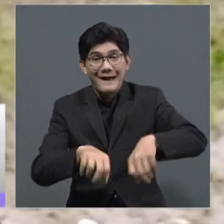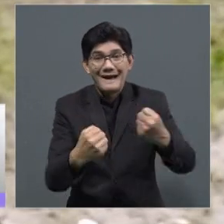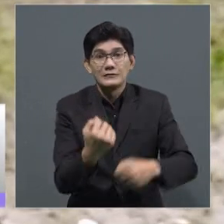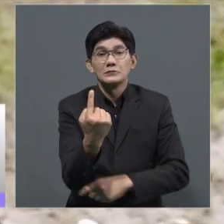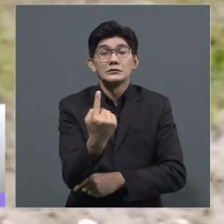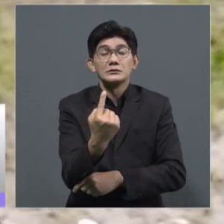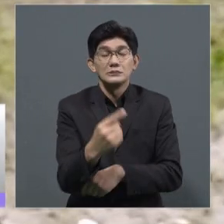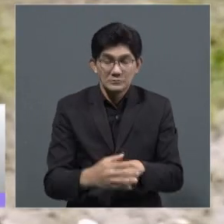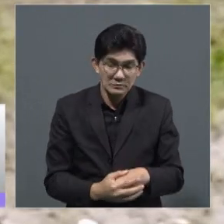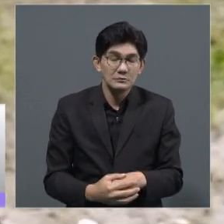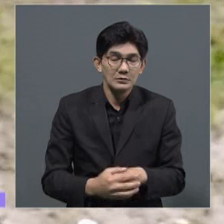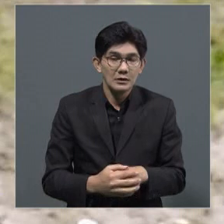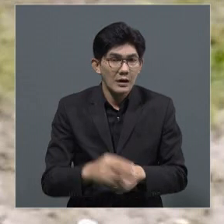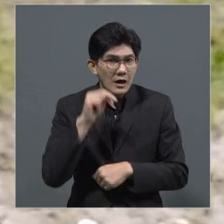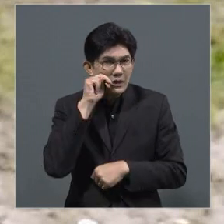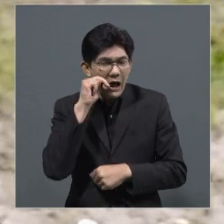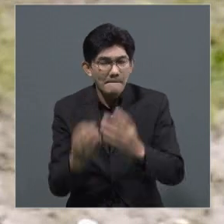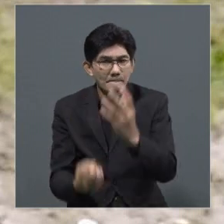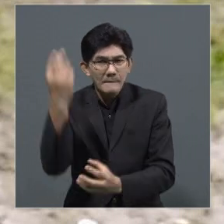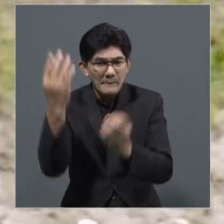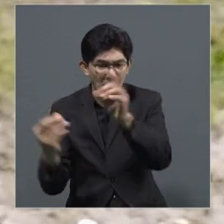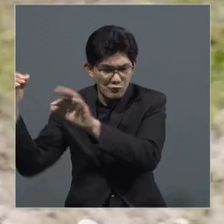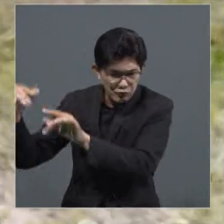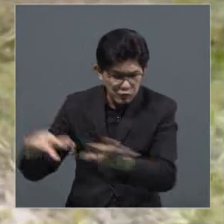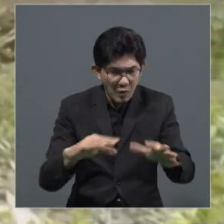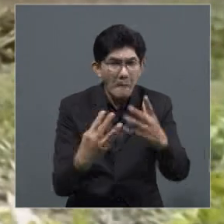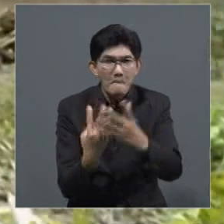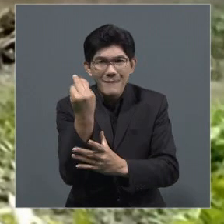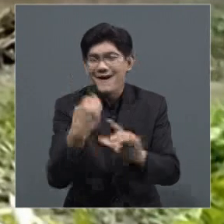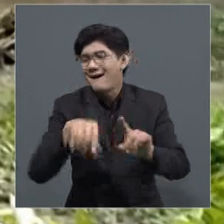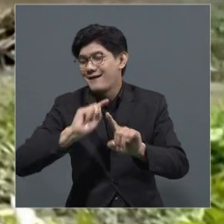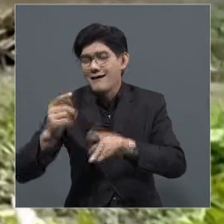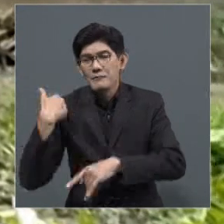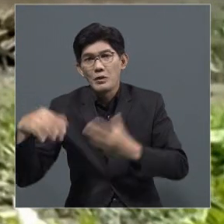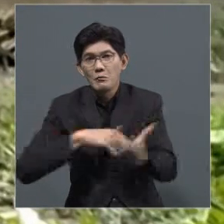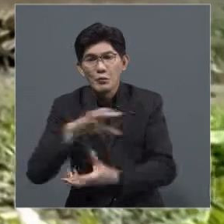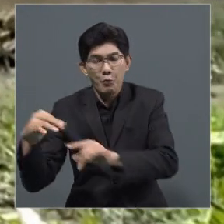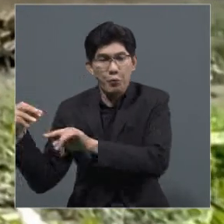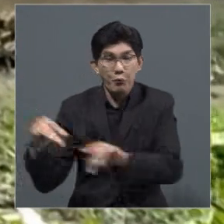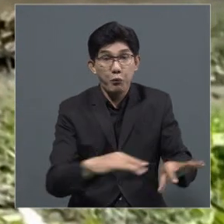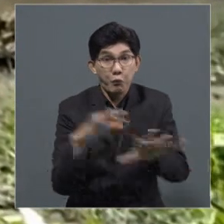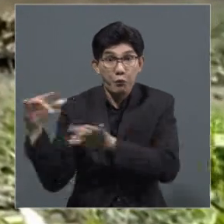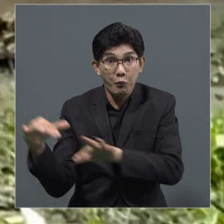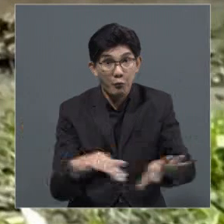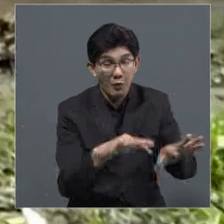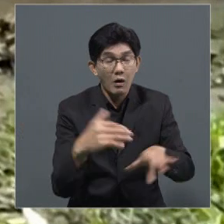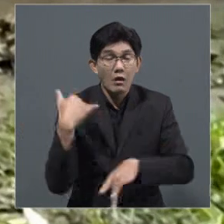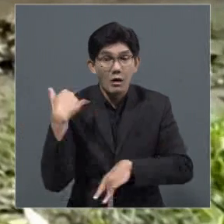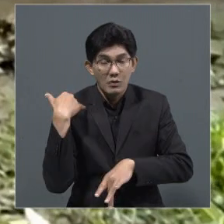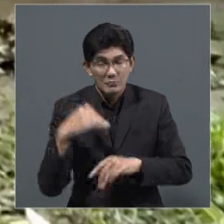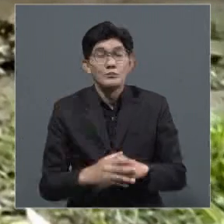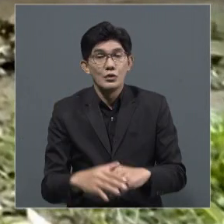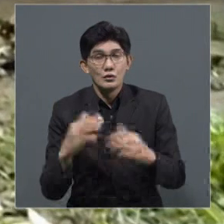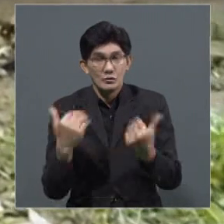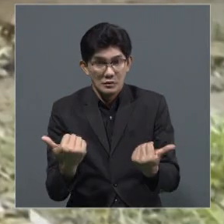แห่งแล้วอย่างที่บอกครับว่ากระแสน้ำป่าเนี่ยก็พัดพาเอาเศษกิ่งไม้วัชพืชดินโคลนพวกนี้มาด้วยซึ่งเบื้องต้นทางทีมกู้ภัยพร้าว